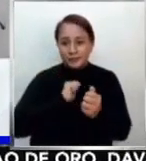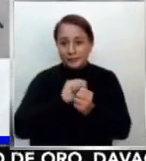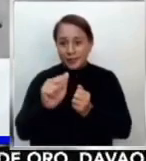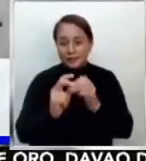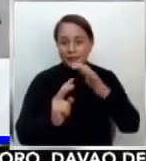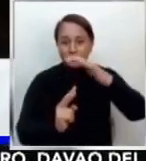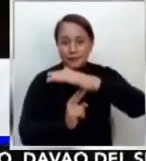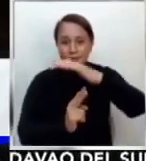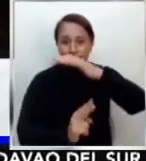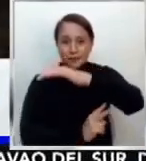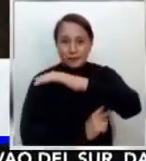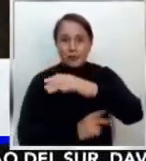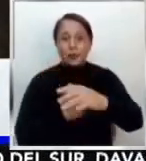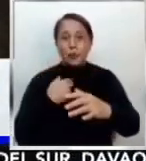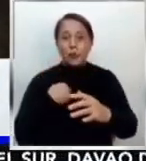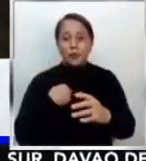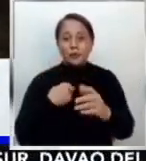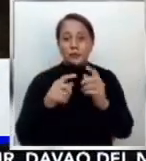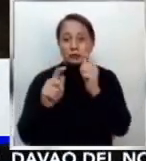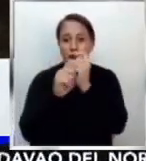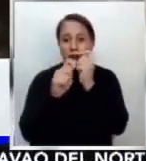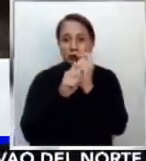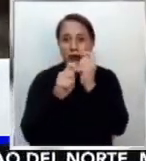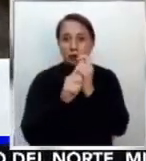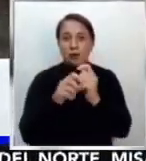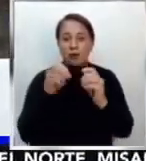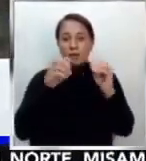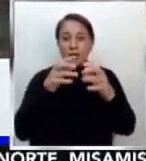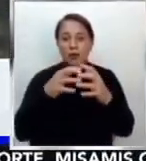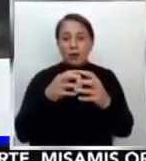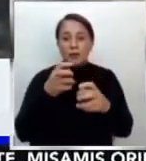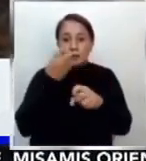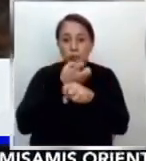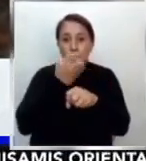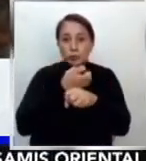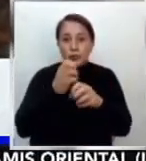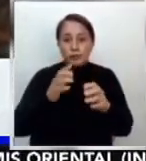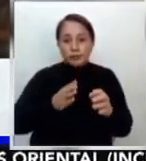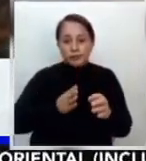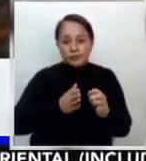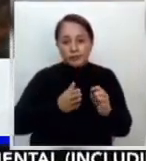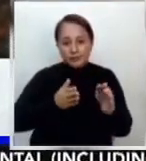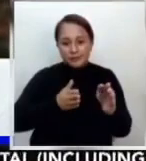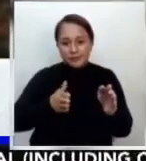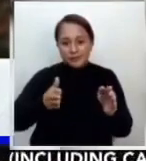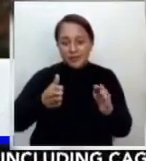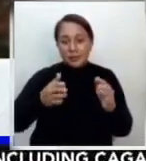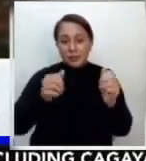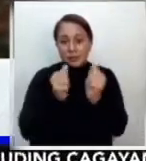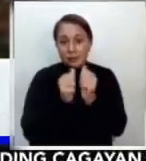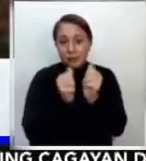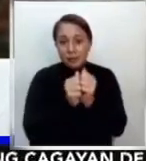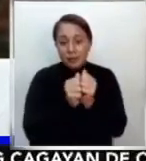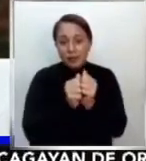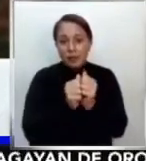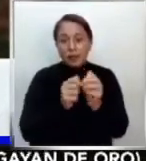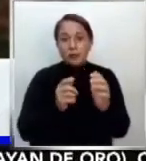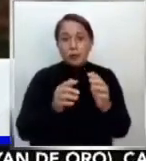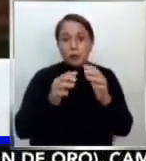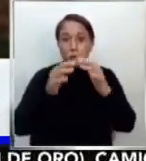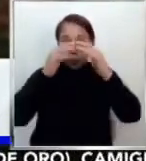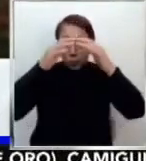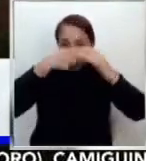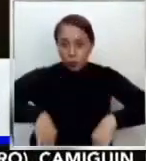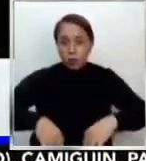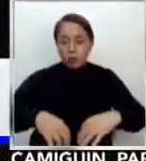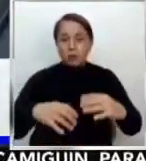dump truck umano na puno ng limestone ang biglang nag-counterflow. Kasunod nito, gumuho na ang tulay.